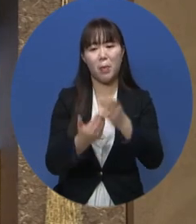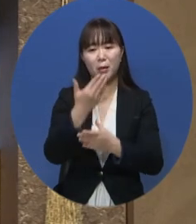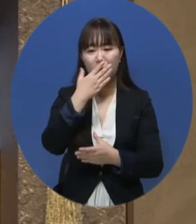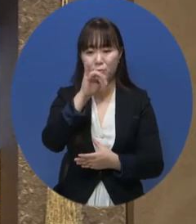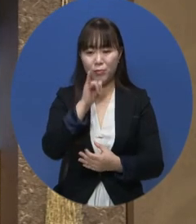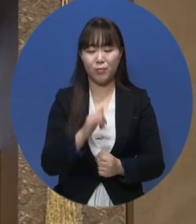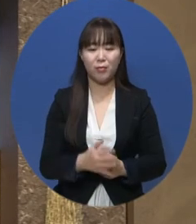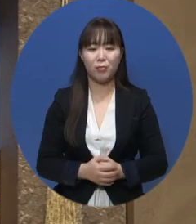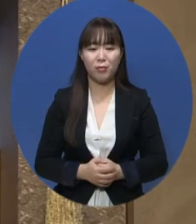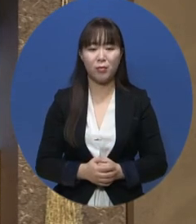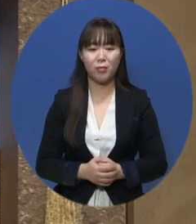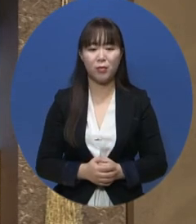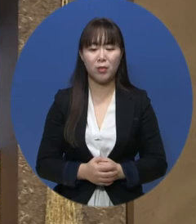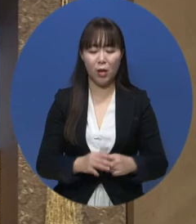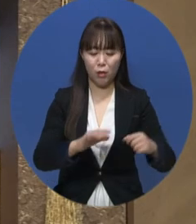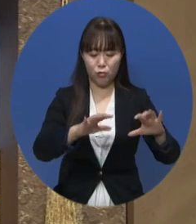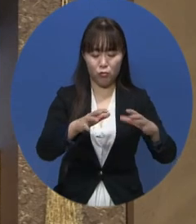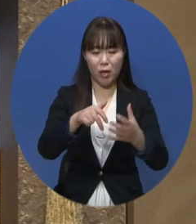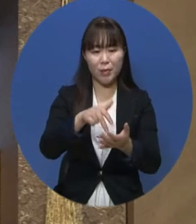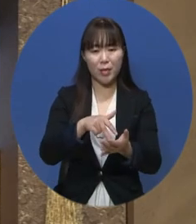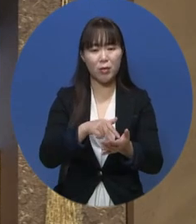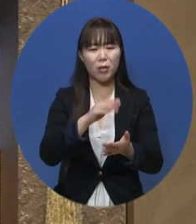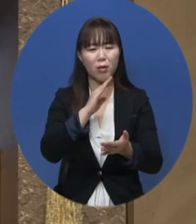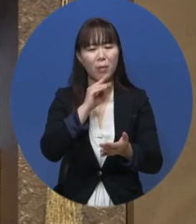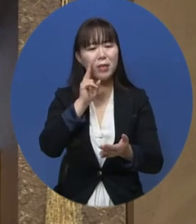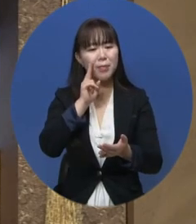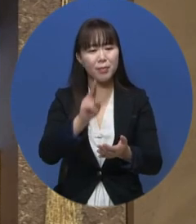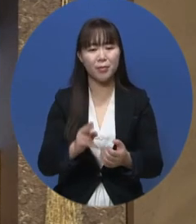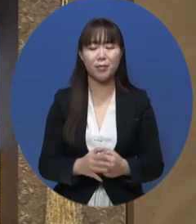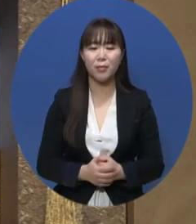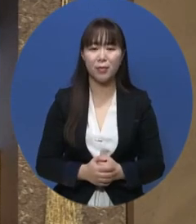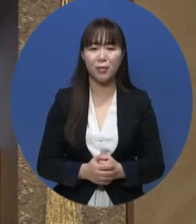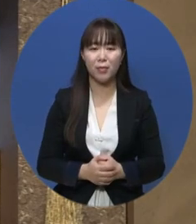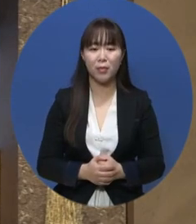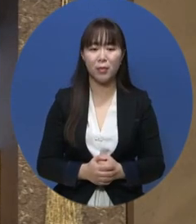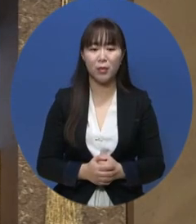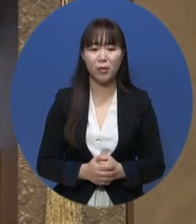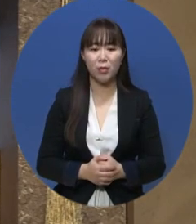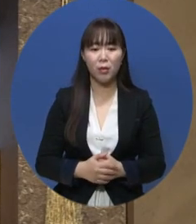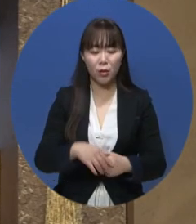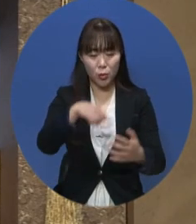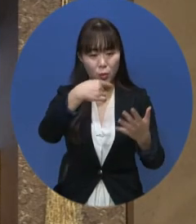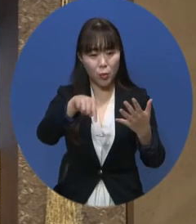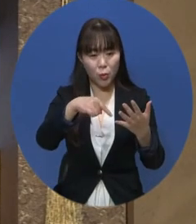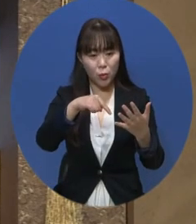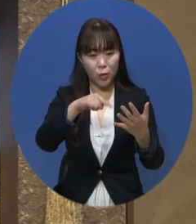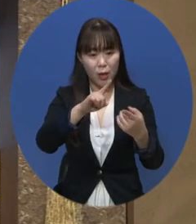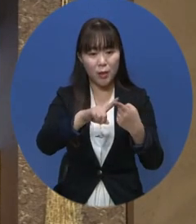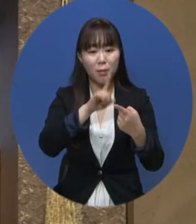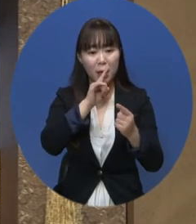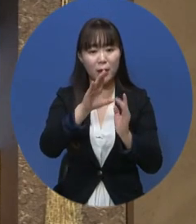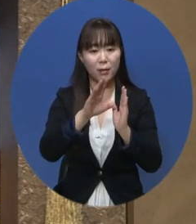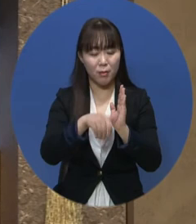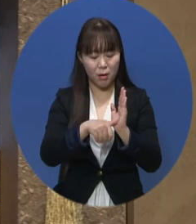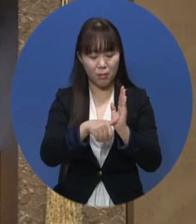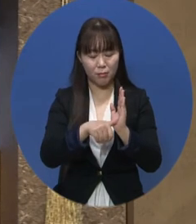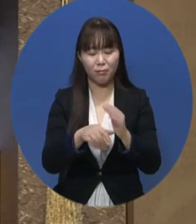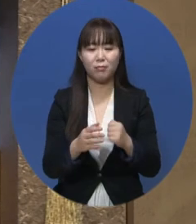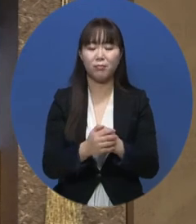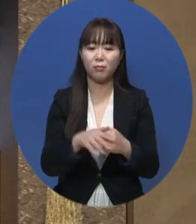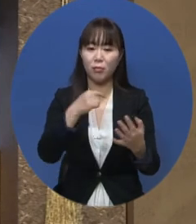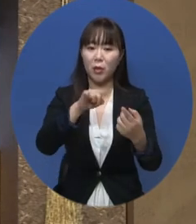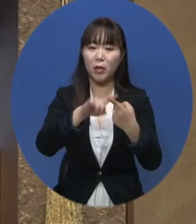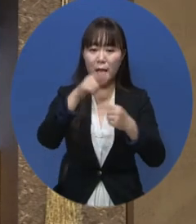그래서 정말 국가적으로 굉장히 심각한 건데요. 네. 우리가 교육을 말할 때